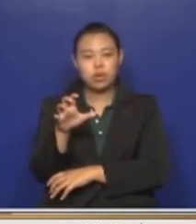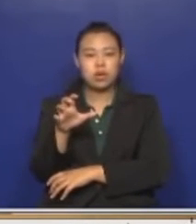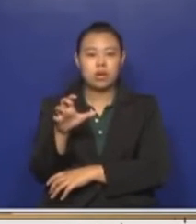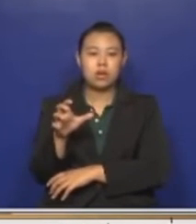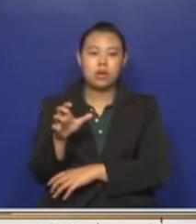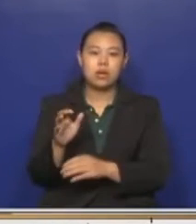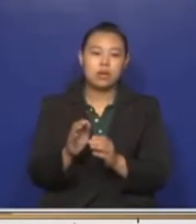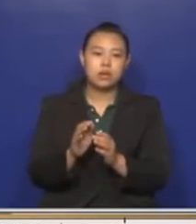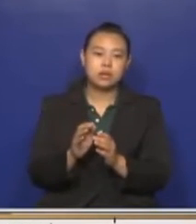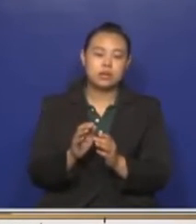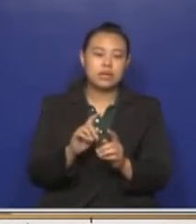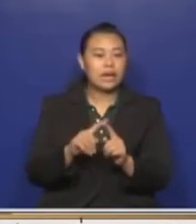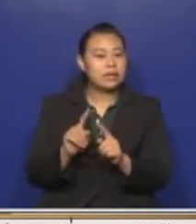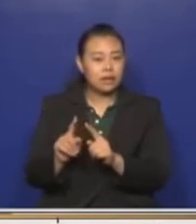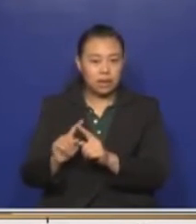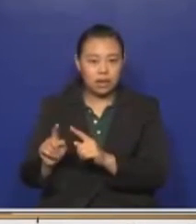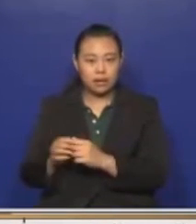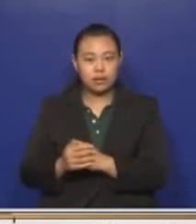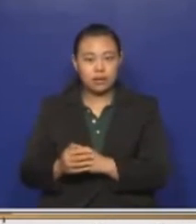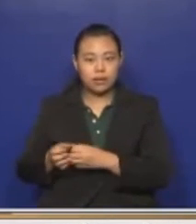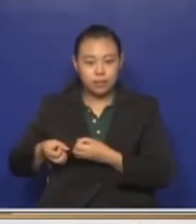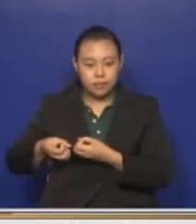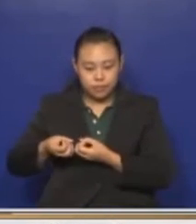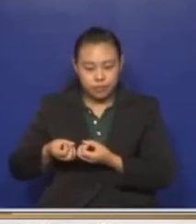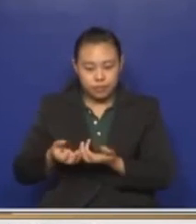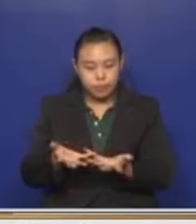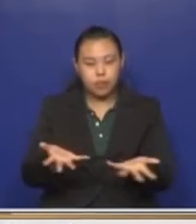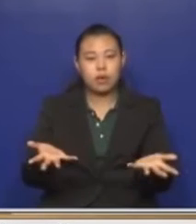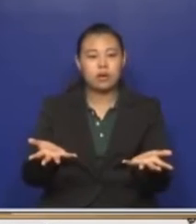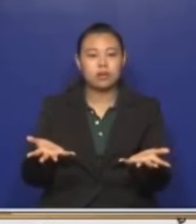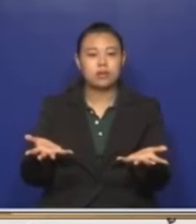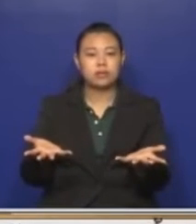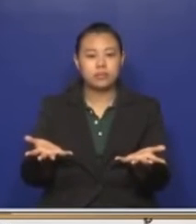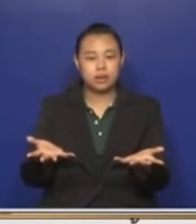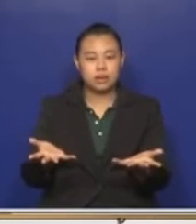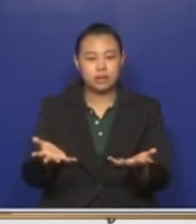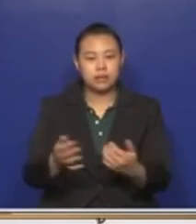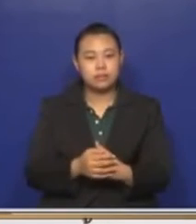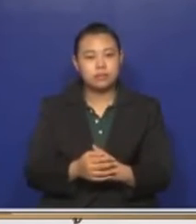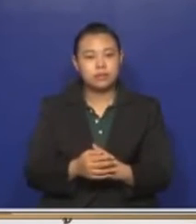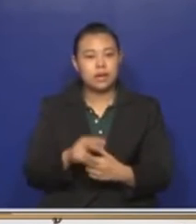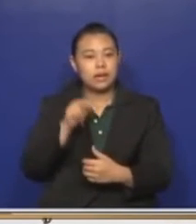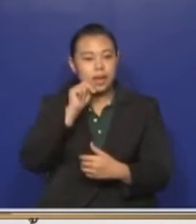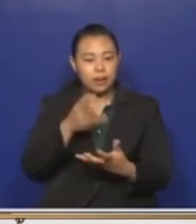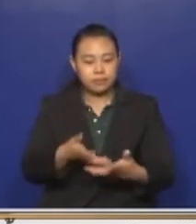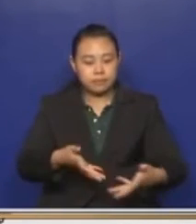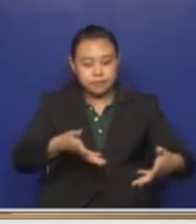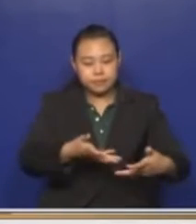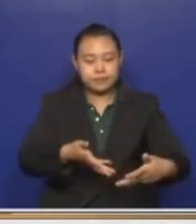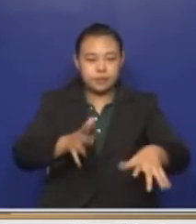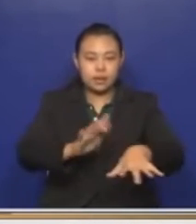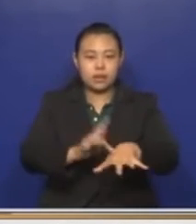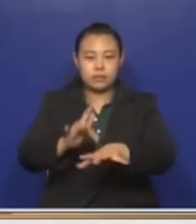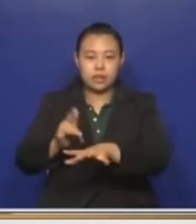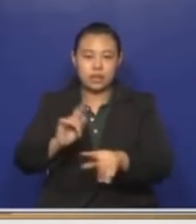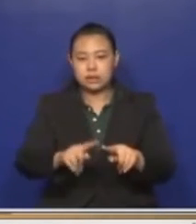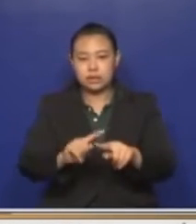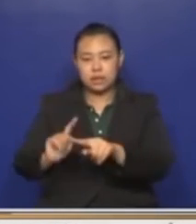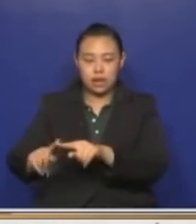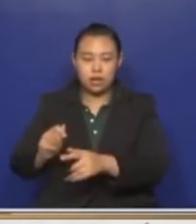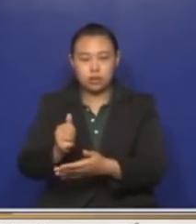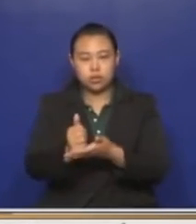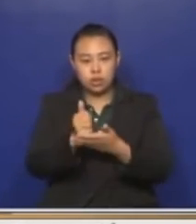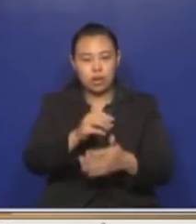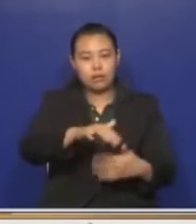ามก็ดีนะคะปล่อยลงในสระน้ำในไร่นาหรือแหล่งน้ำธรรมชาติเพื่อช่วยการฟื้นฟู